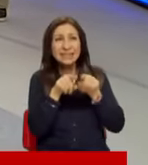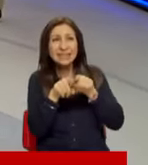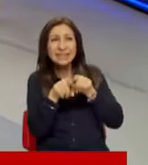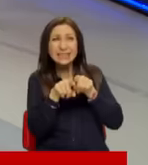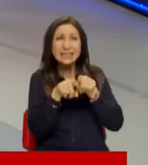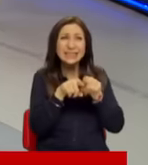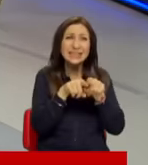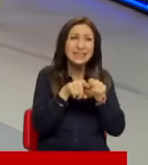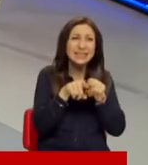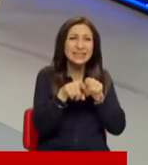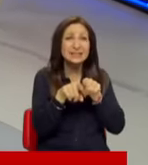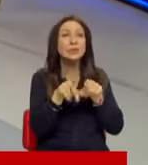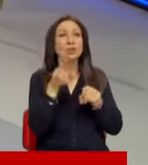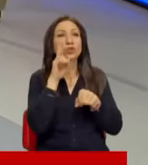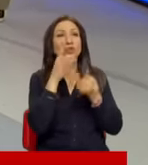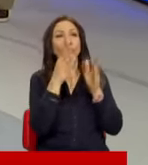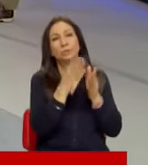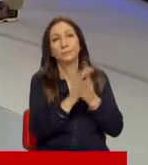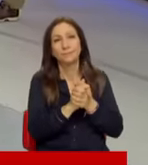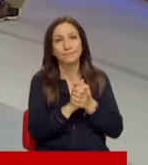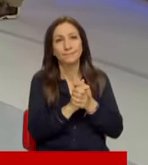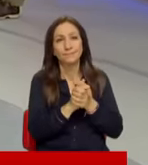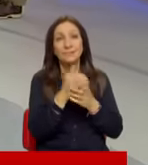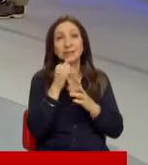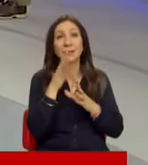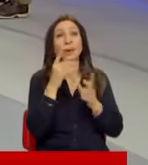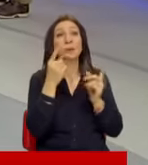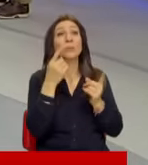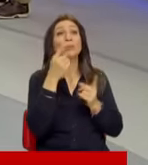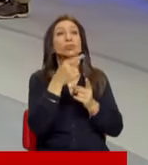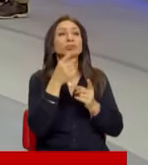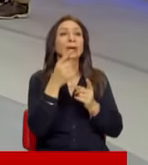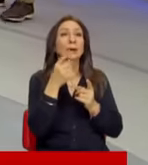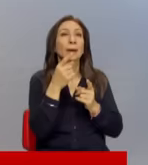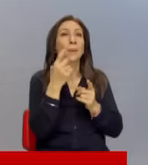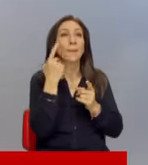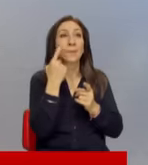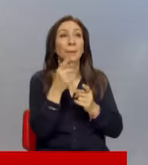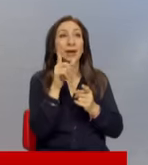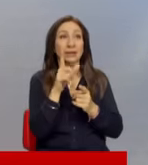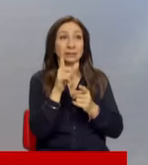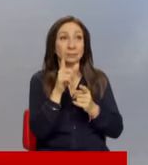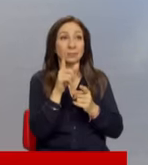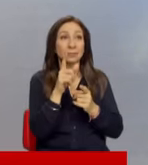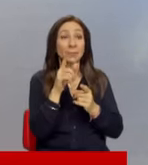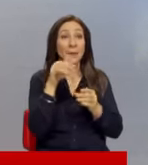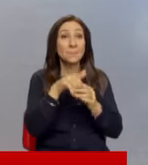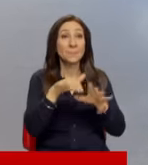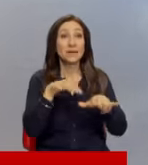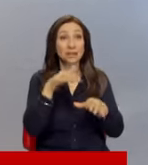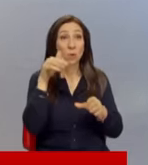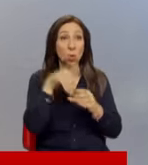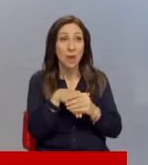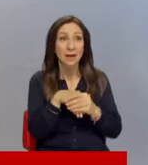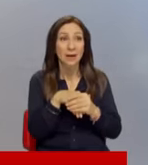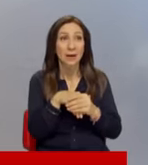vardı. Evet. Orada ve sonuç bu. Deniz abi. Ya burada tabii şeye de bakmak lazım aynı zamanda meclis